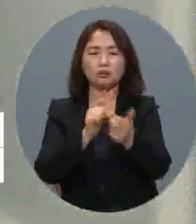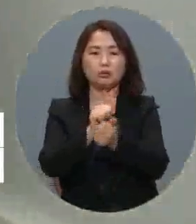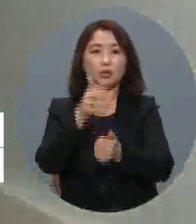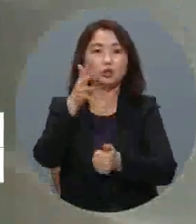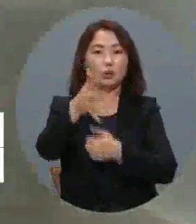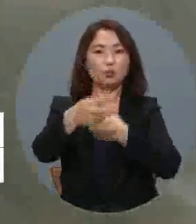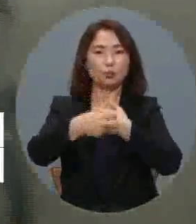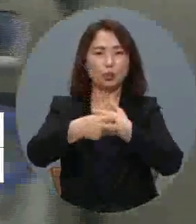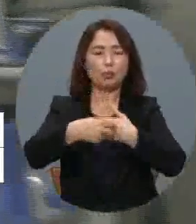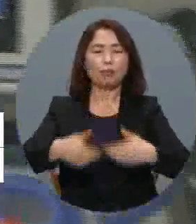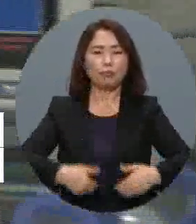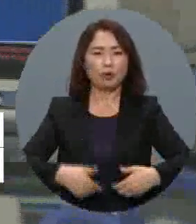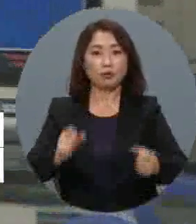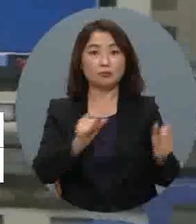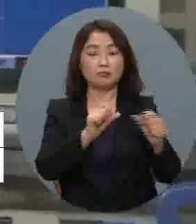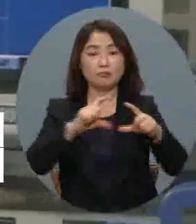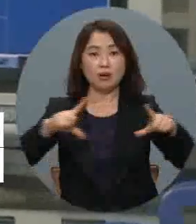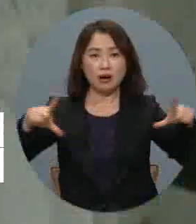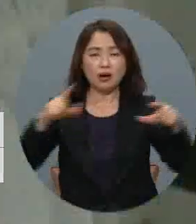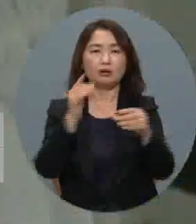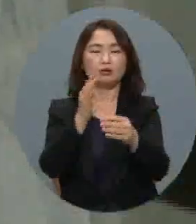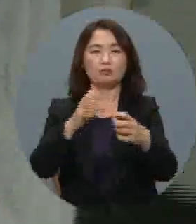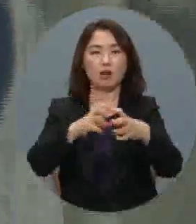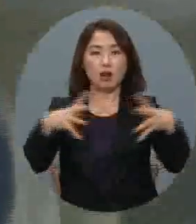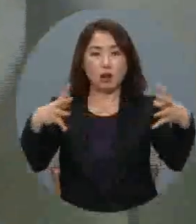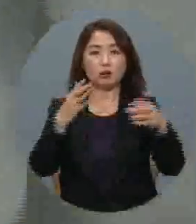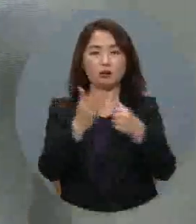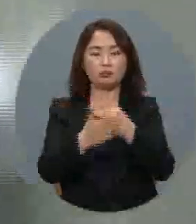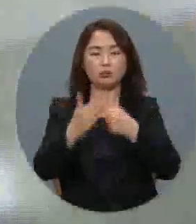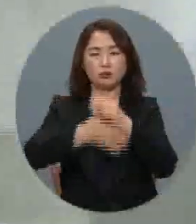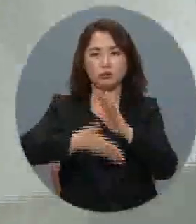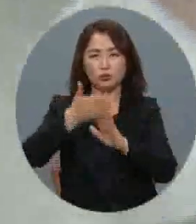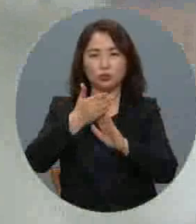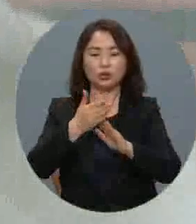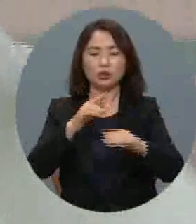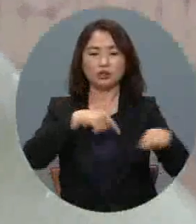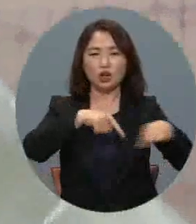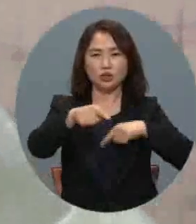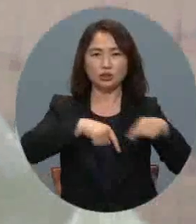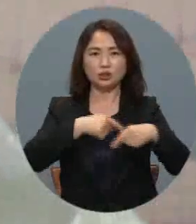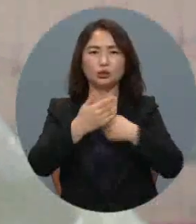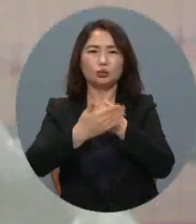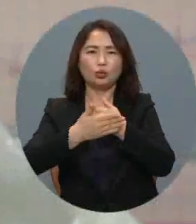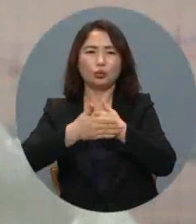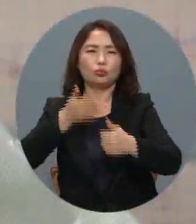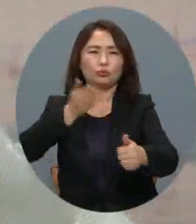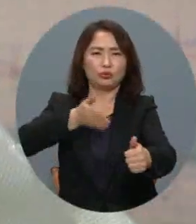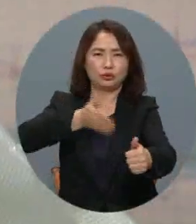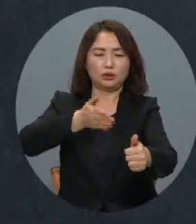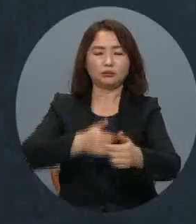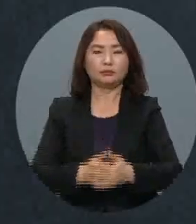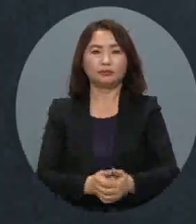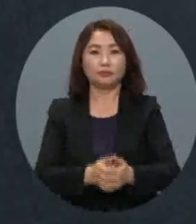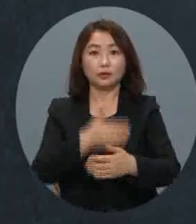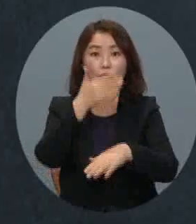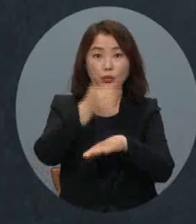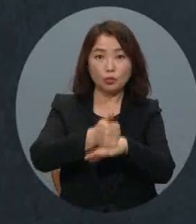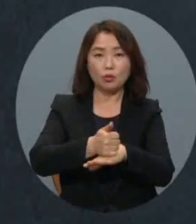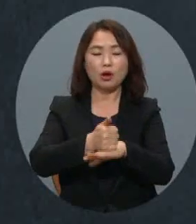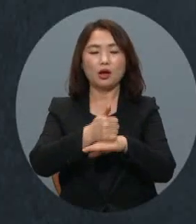감염병 전문병원이 필요하다는 여론이 확산했습니다. 대구시는 지역 정치권에 도움을 요청했습니다. 그